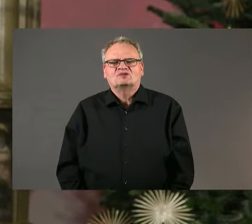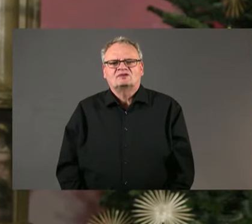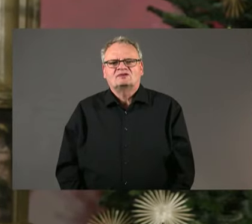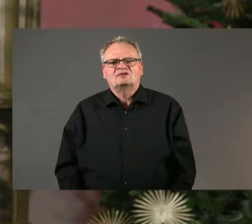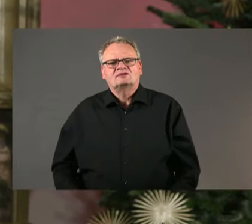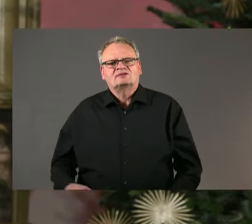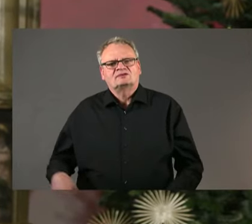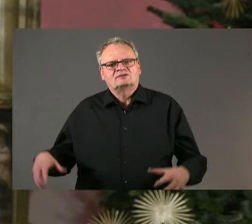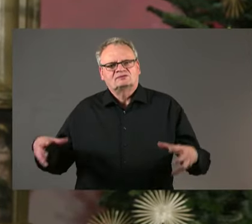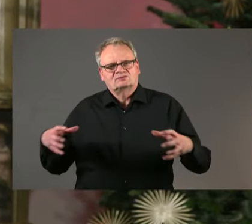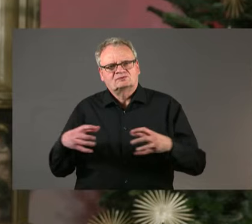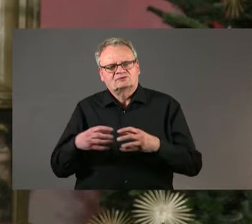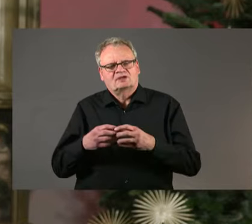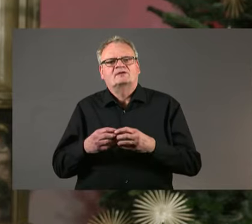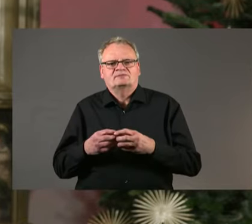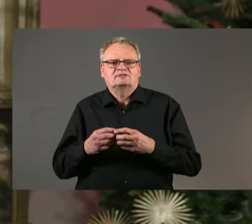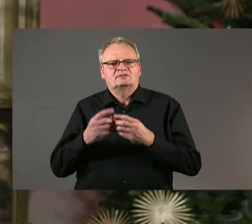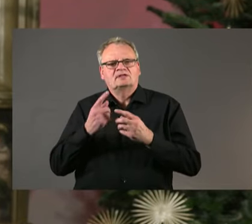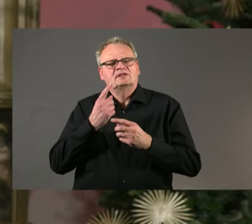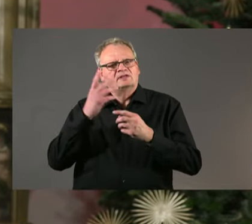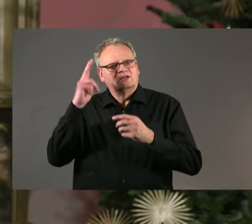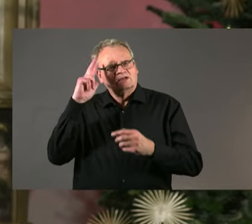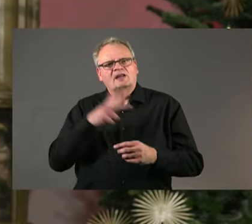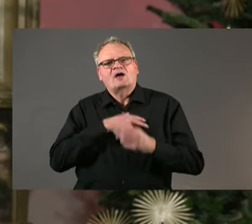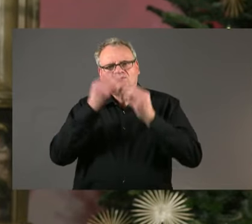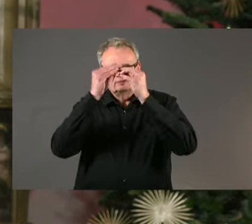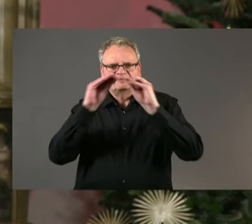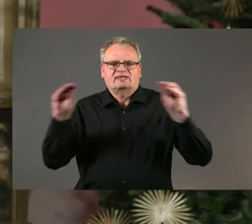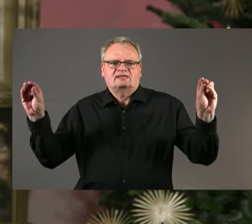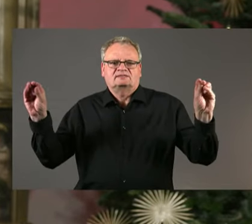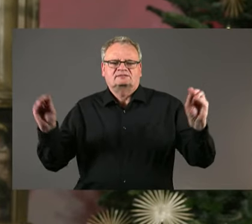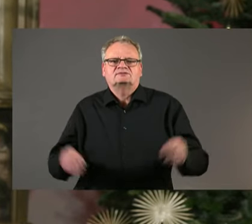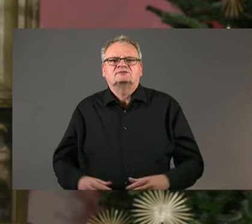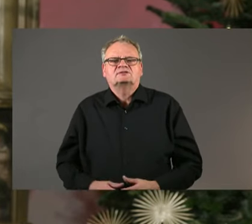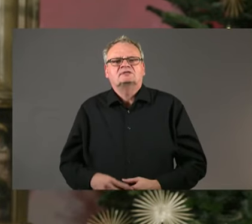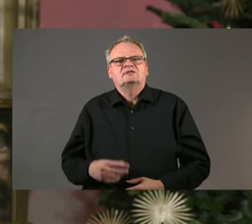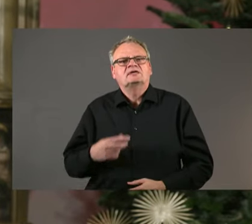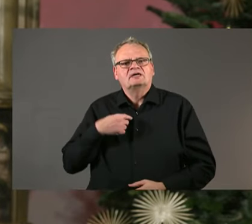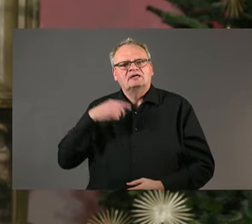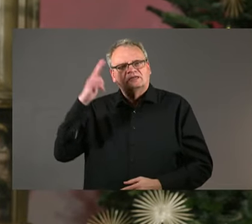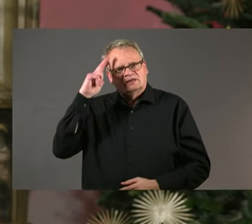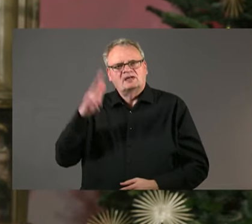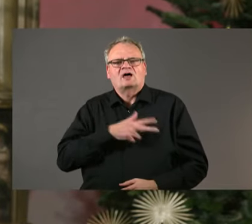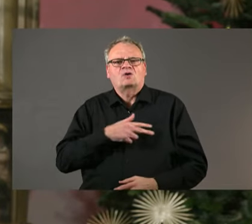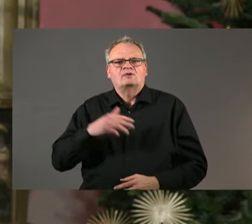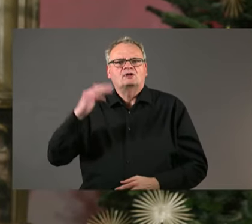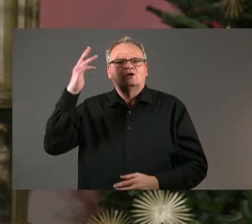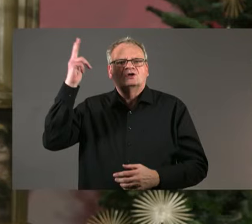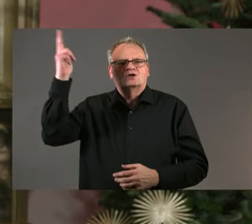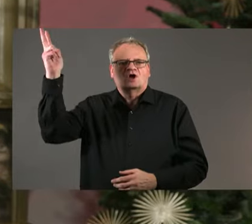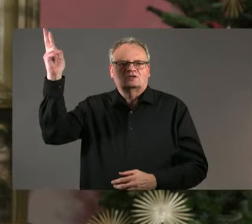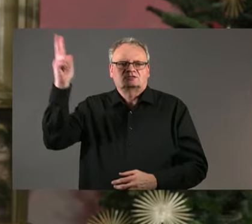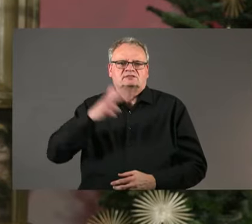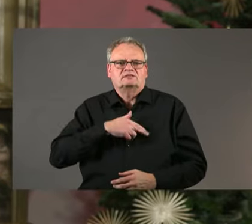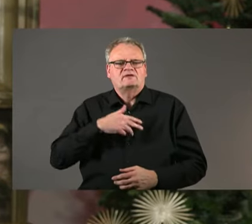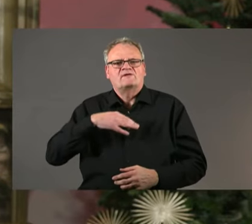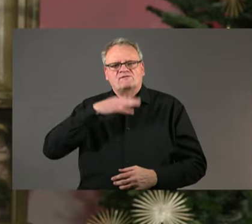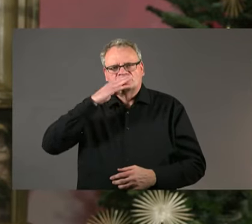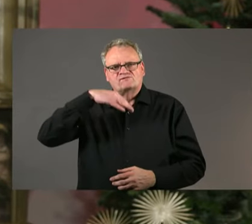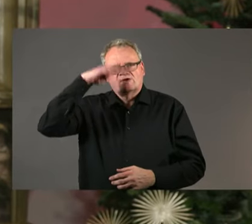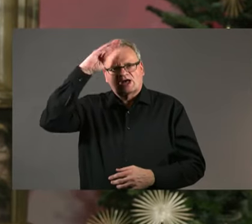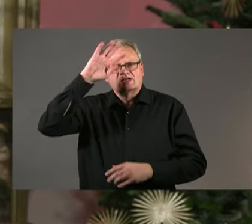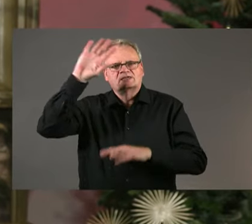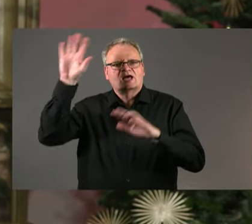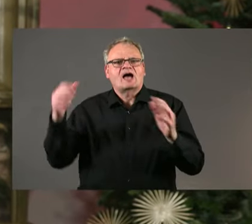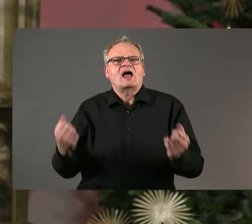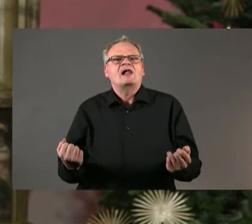Lasst uns gemeinsam unseren christlichen Glauben bekennen. Ich glaube an Gott, den Vater, den